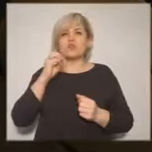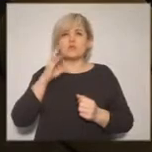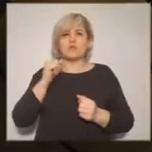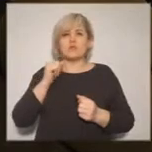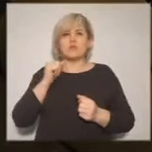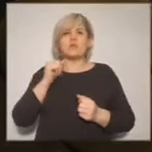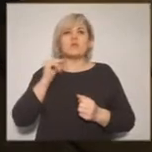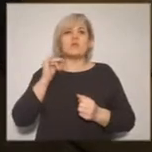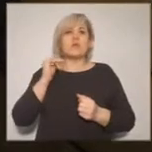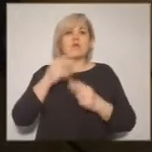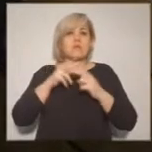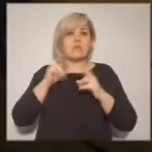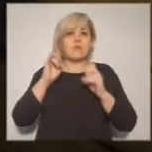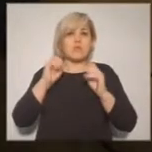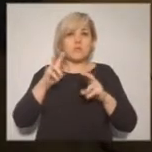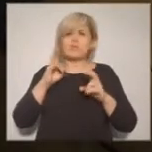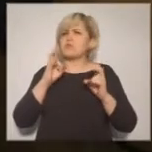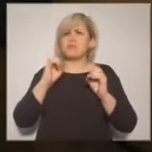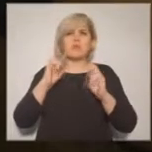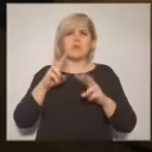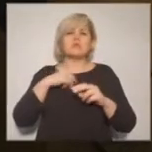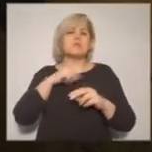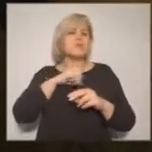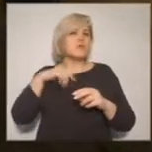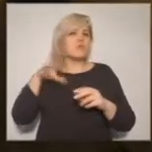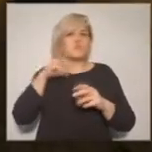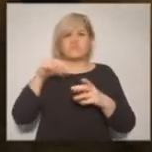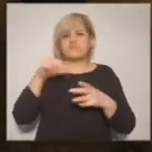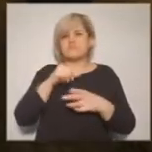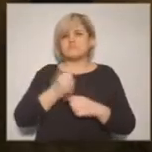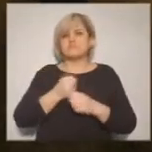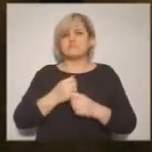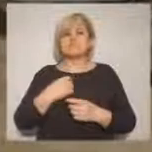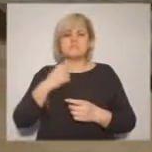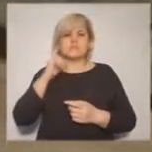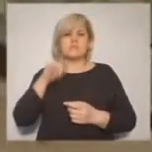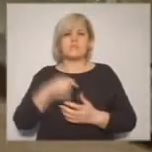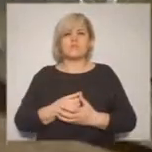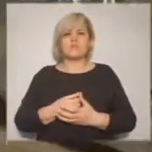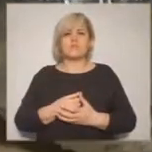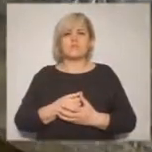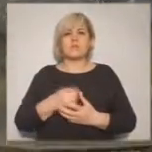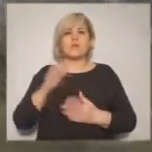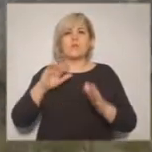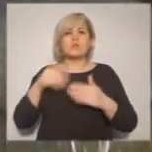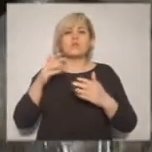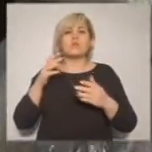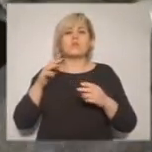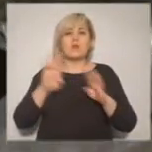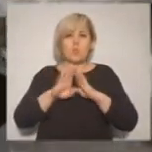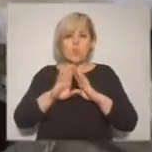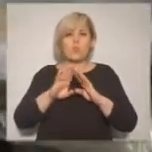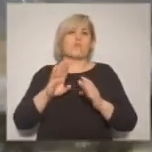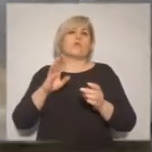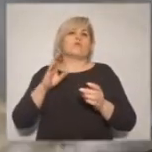рыбы. И не опасная. Нет, не опасно. Тут же я сам ее ем. После такого веского аргумента гостю отказаться от угощения сложно.